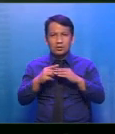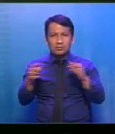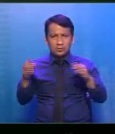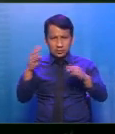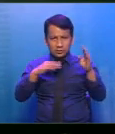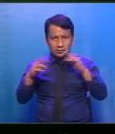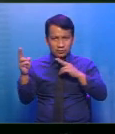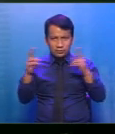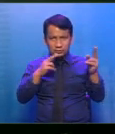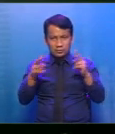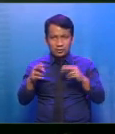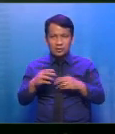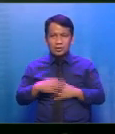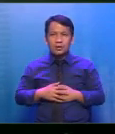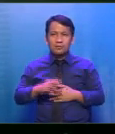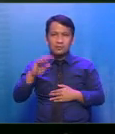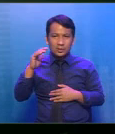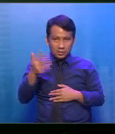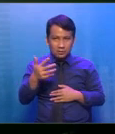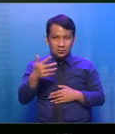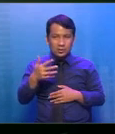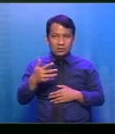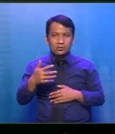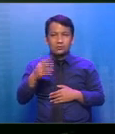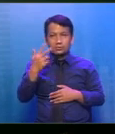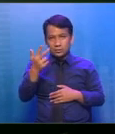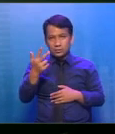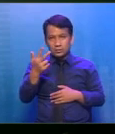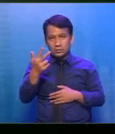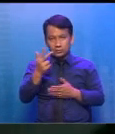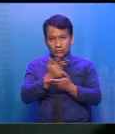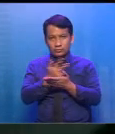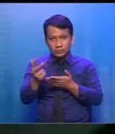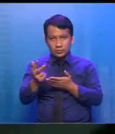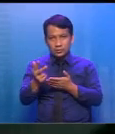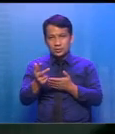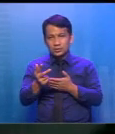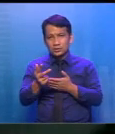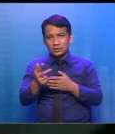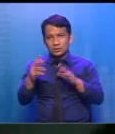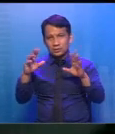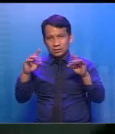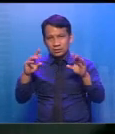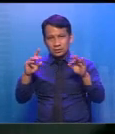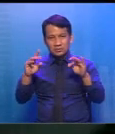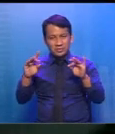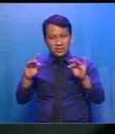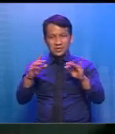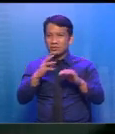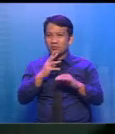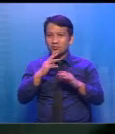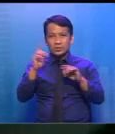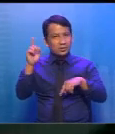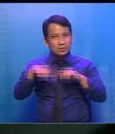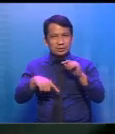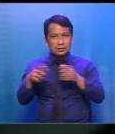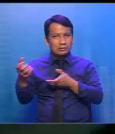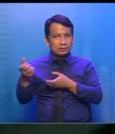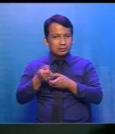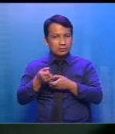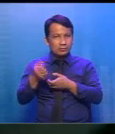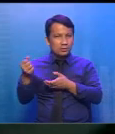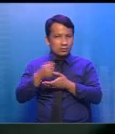ng Ulysses, panglima na itong bagyo sa loob ng 3 linggo. Basang-basa na po ang lupa at hindi na kayang humigop ng